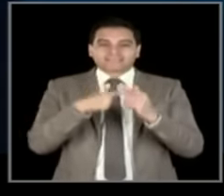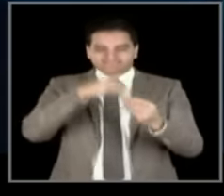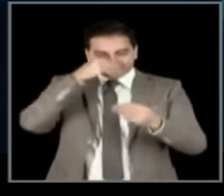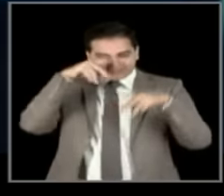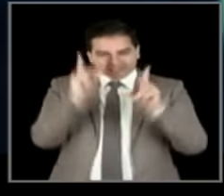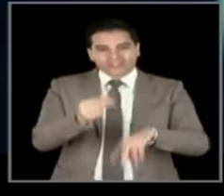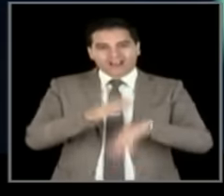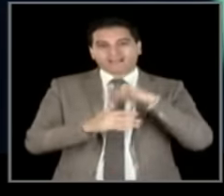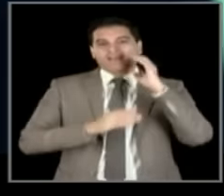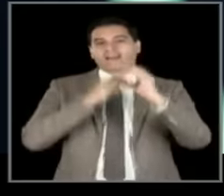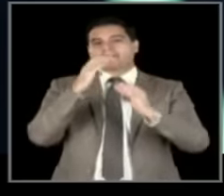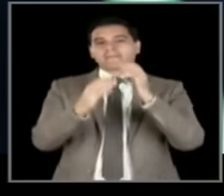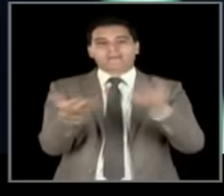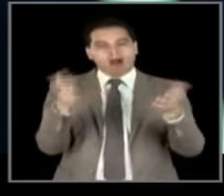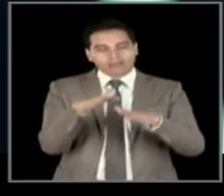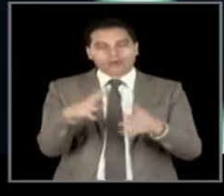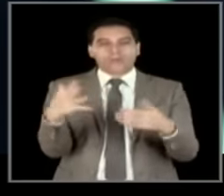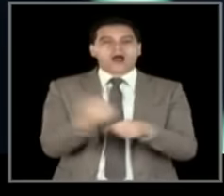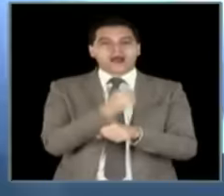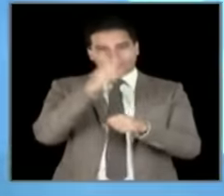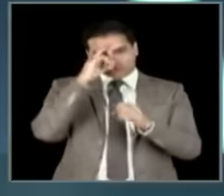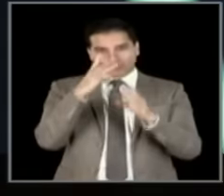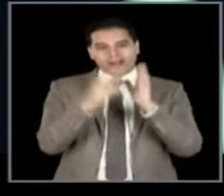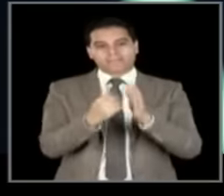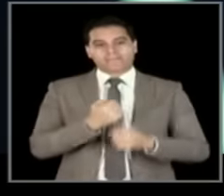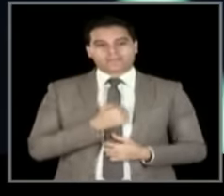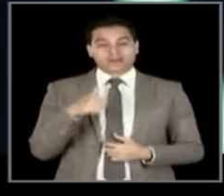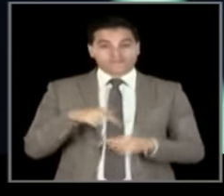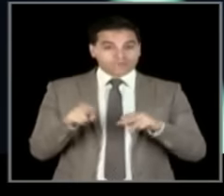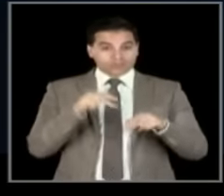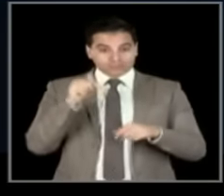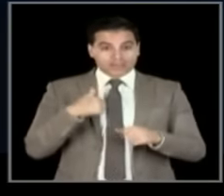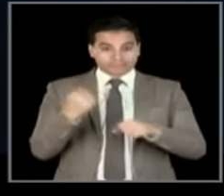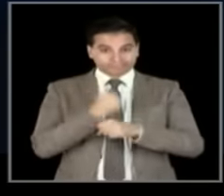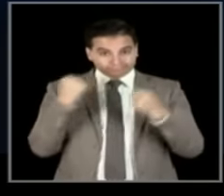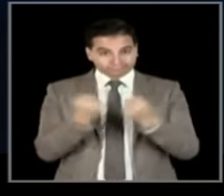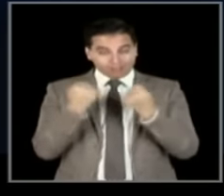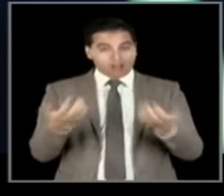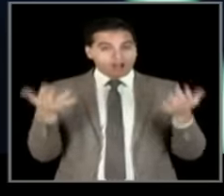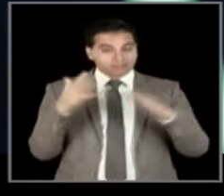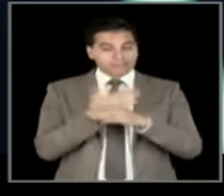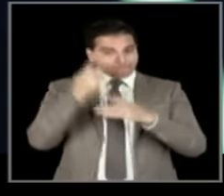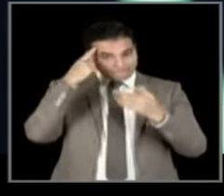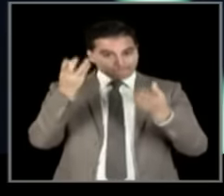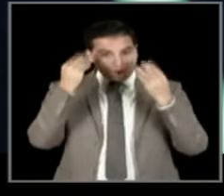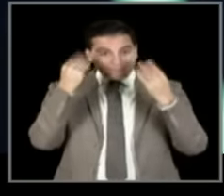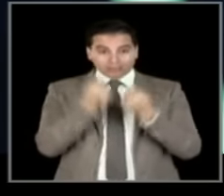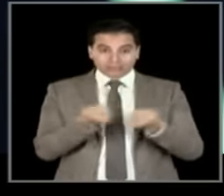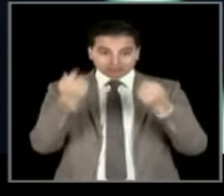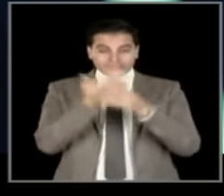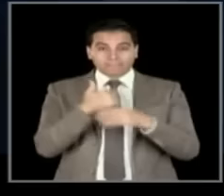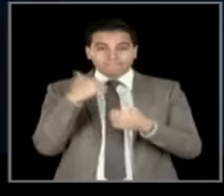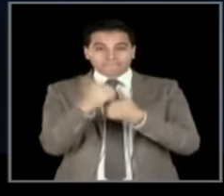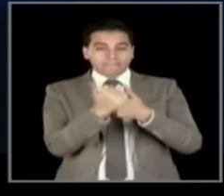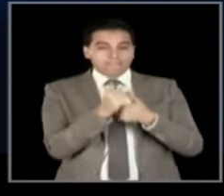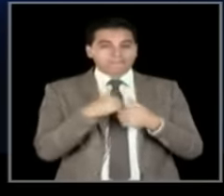جايين الموسم ده علشان نثبت نفسنا أكتر ونقدر نحقق حاجة للجامعة. احنا الموسم ده استعدنا أكتر وتعمقنا في المعلومات أكتر عشان نحاول نلم كل الثغرات